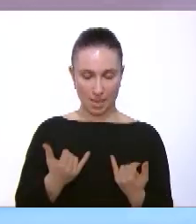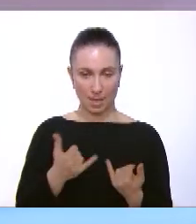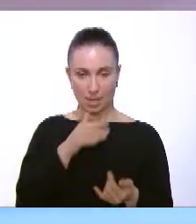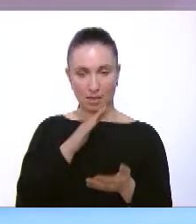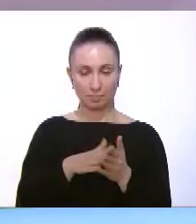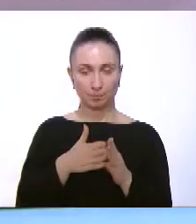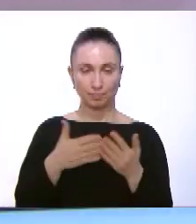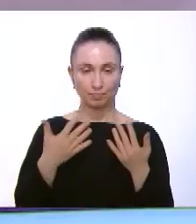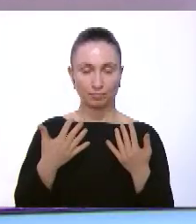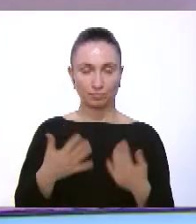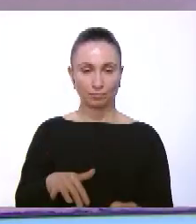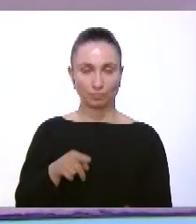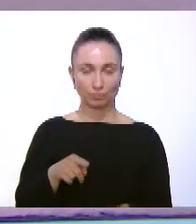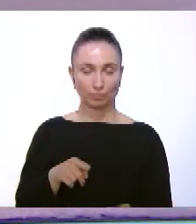ეტაპზე